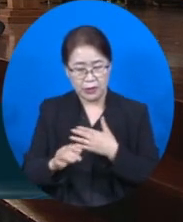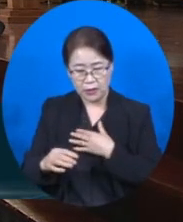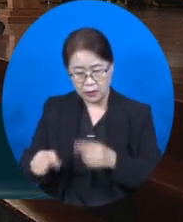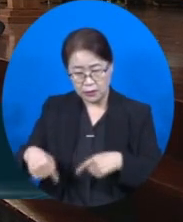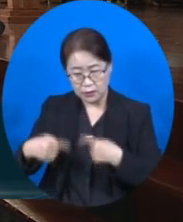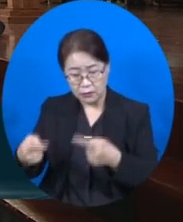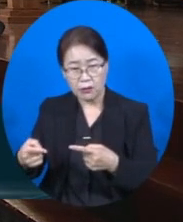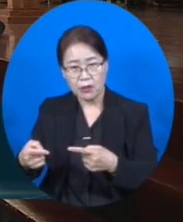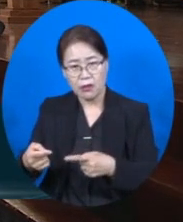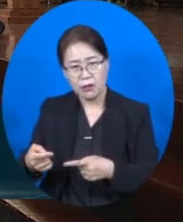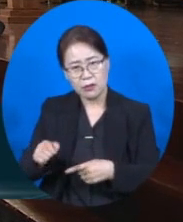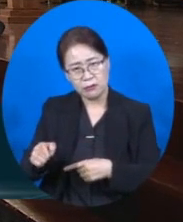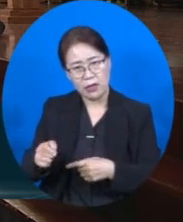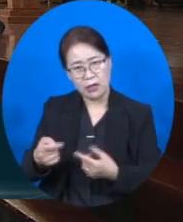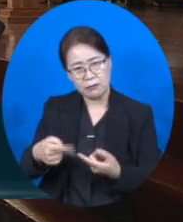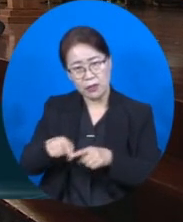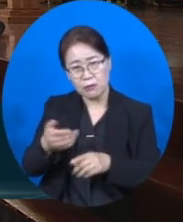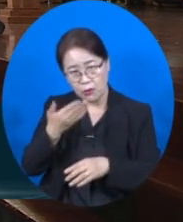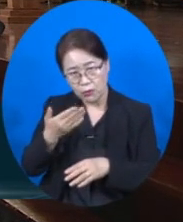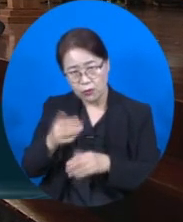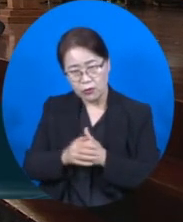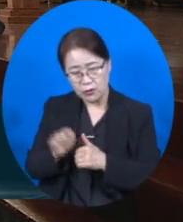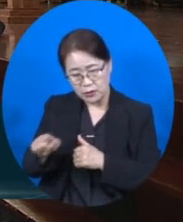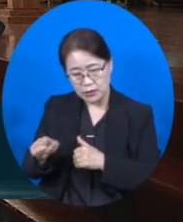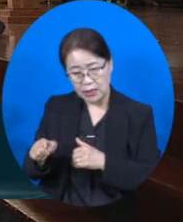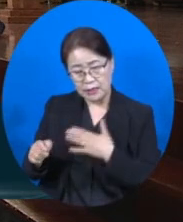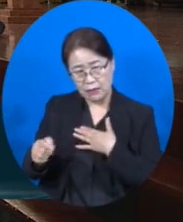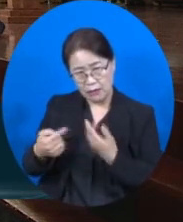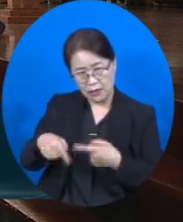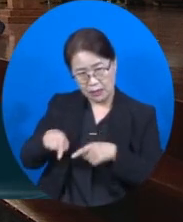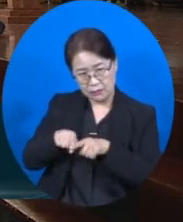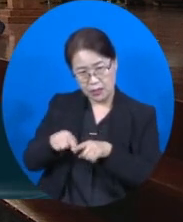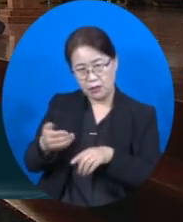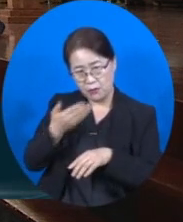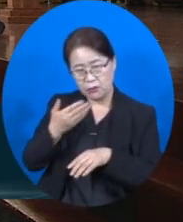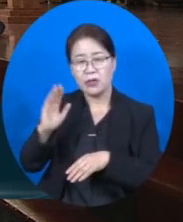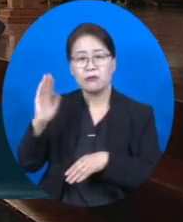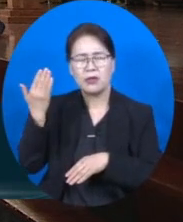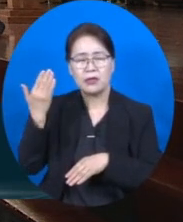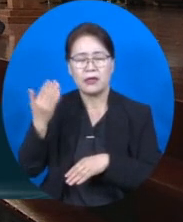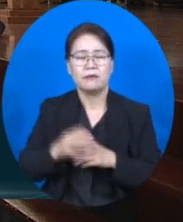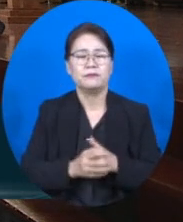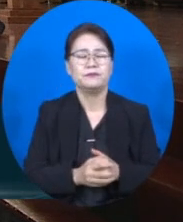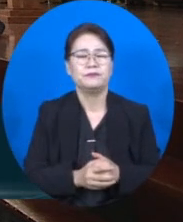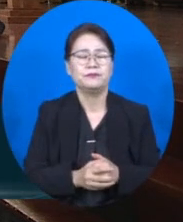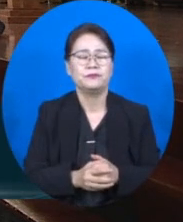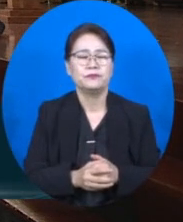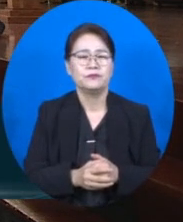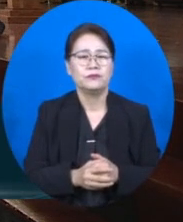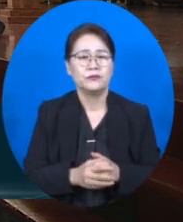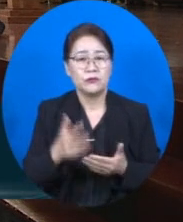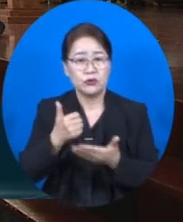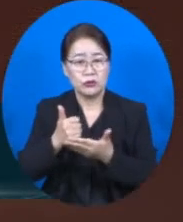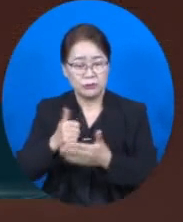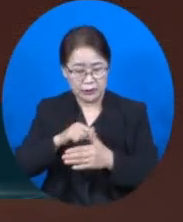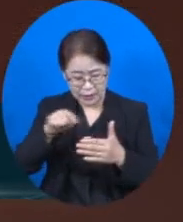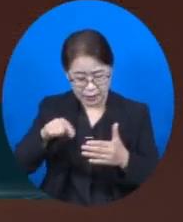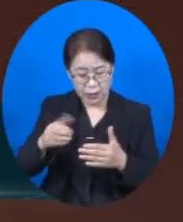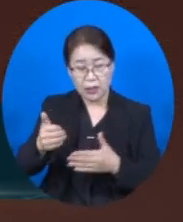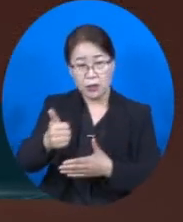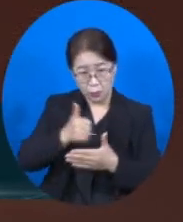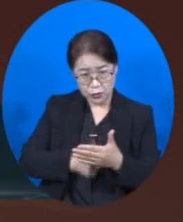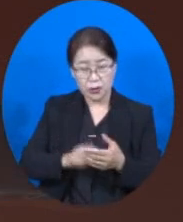그에게로 들어가 그와 더불어 먹고 그는 나와 더불어 먹으리라 주님이 우리 안에